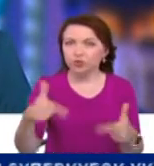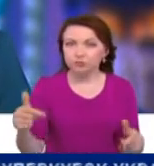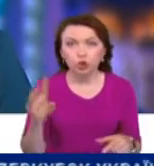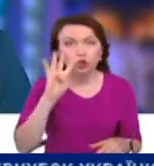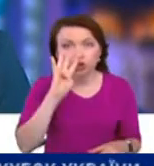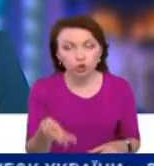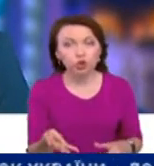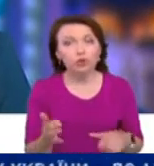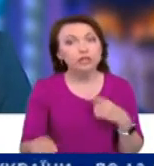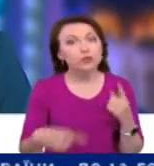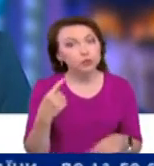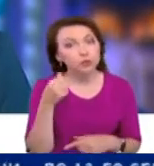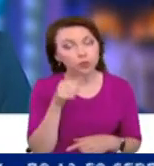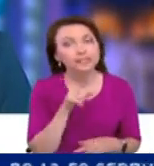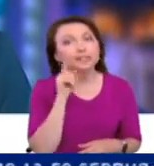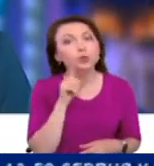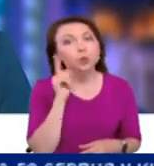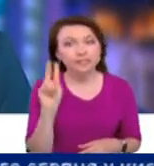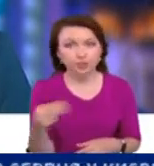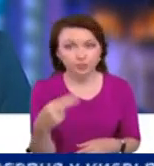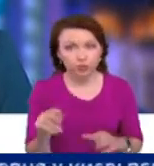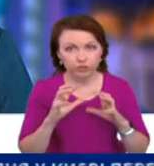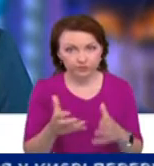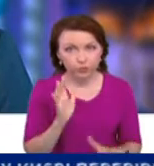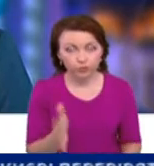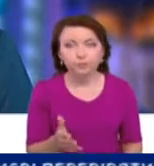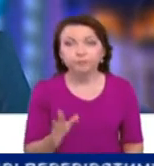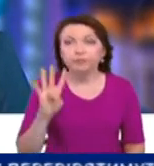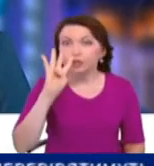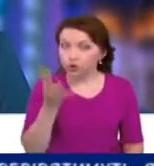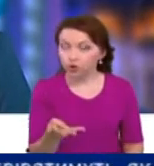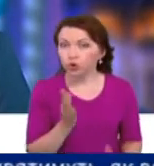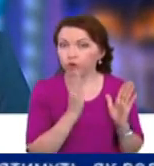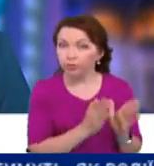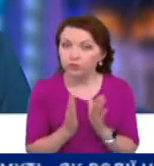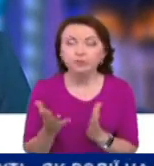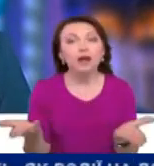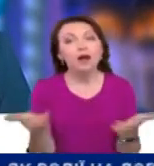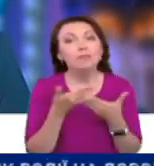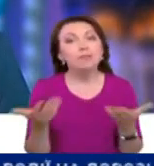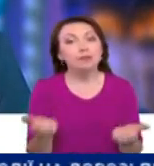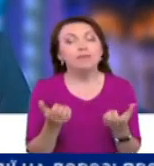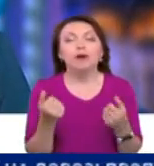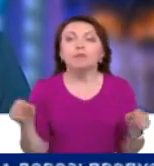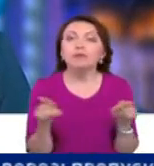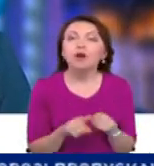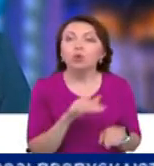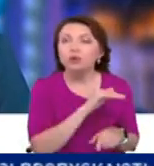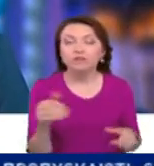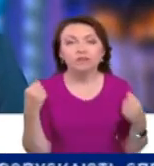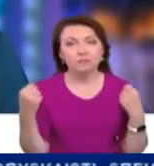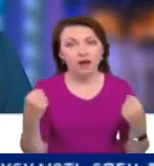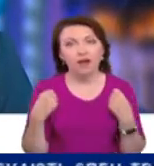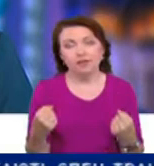поспіль, наступного року це буде юніорський чемпіонат світу знову, 4 роки поспіль ми приймаємо такого рівня змагання.